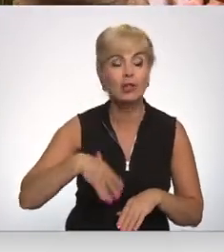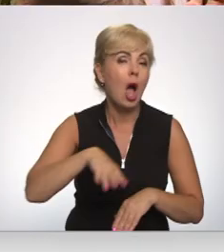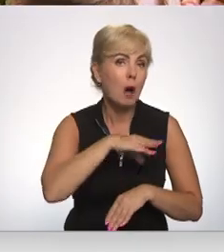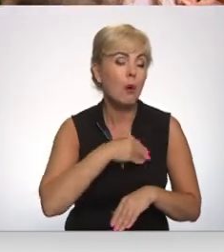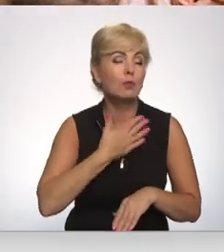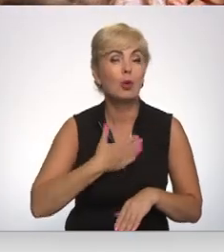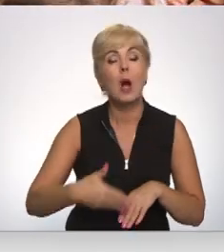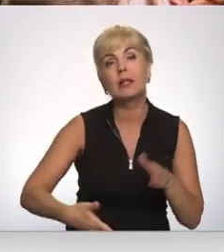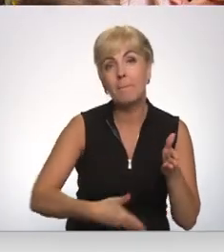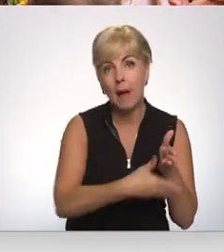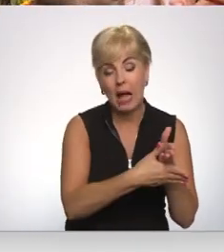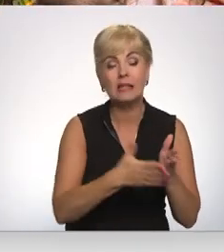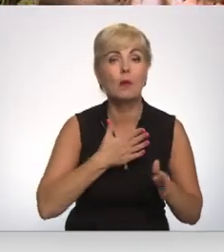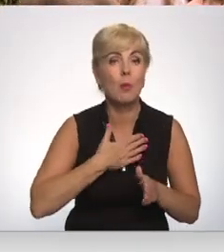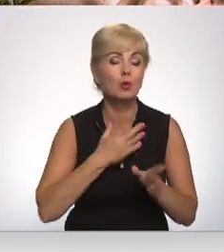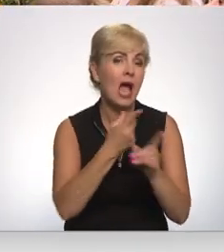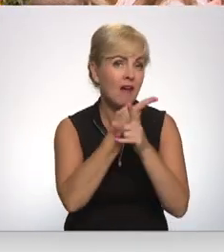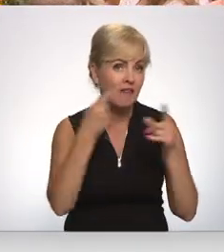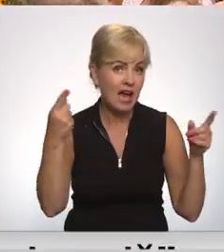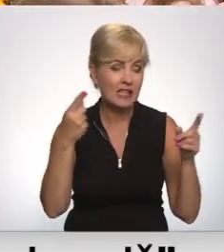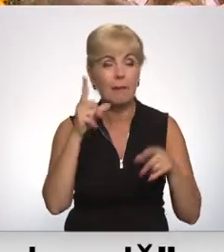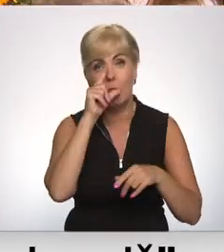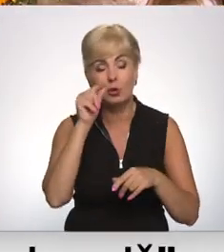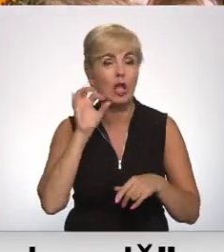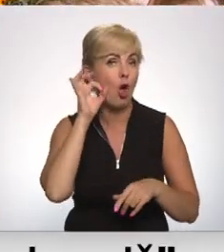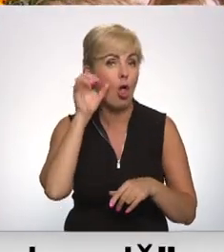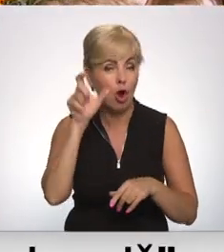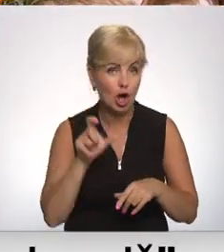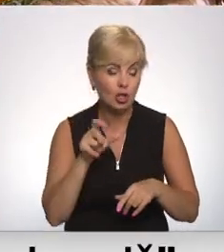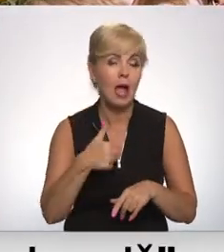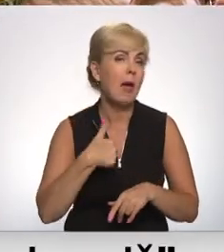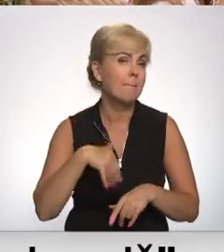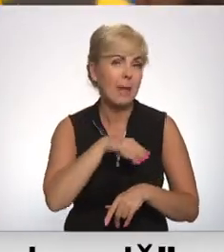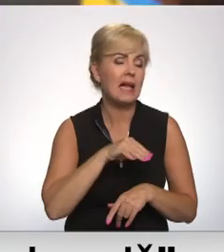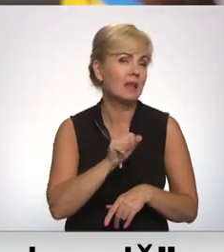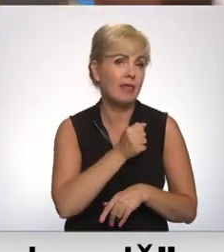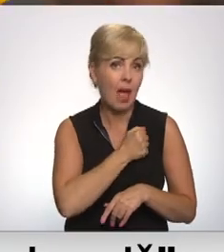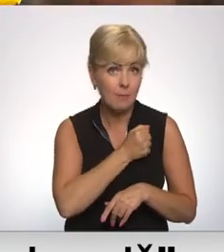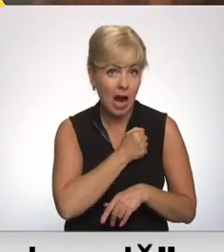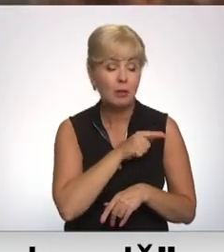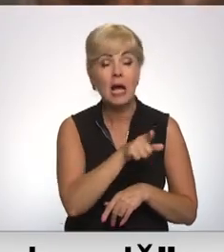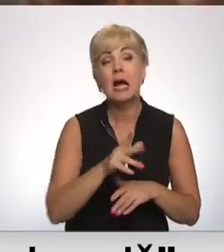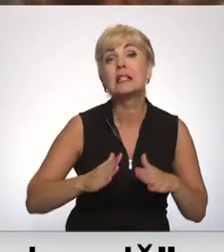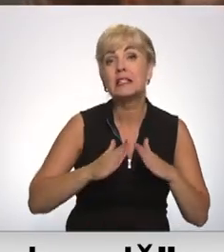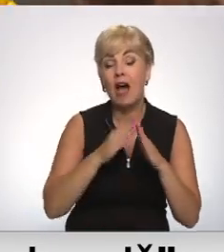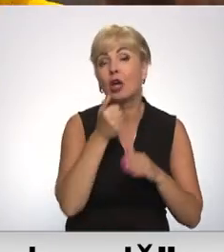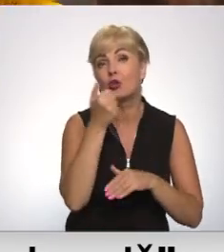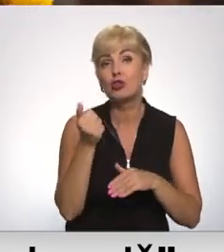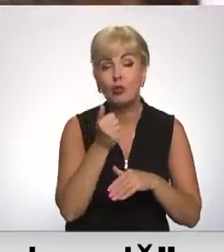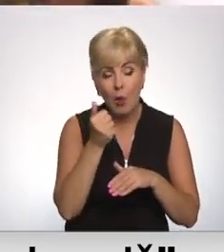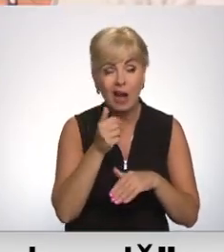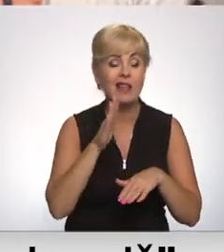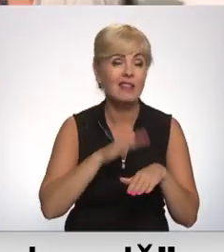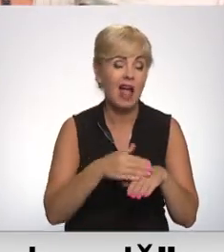ļoti palīdz. Tas ir mūsu vēstījums Putinam un Lukašenko, ka mēs nebaidāmies. Kaut arī svētkus šogad aizēno